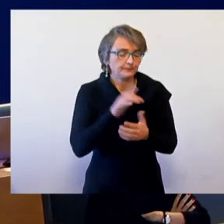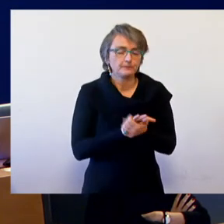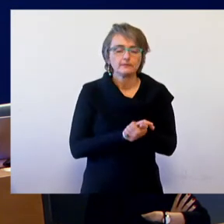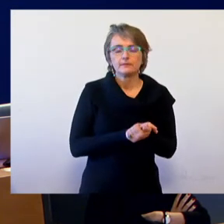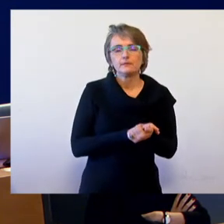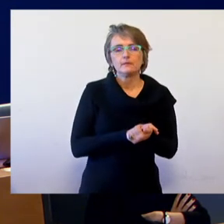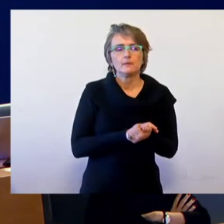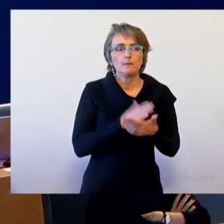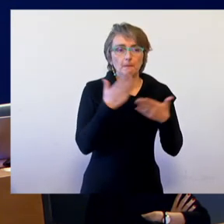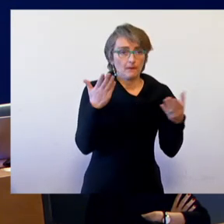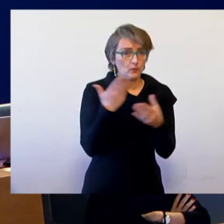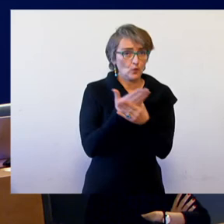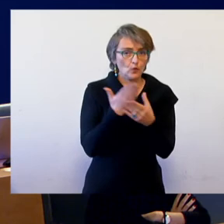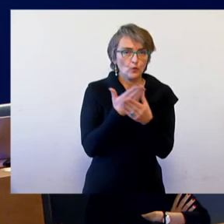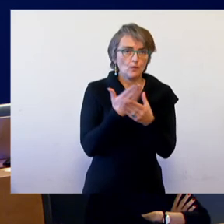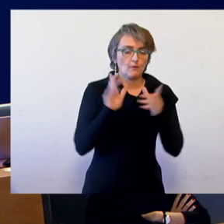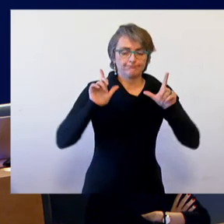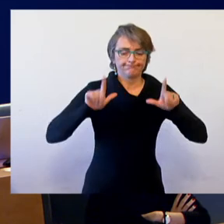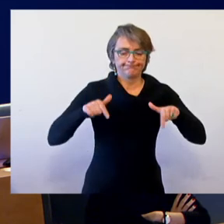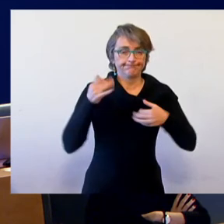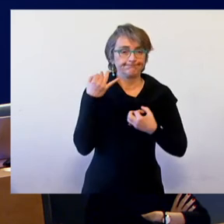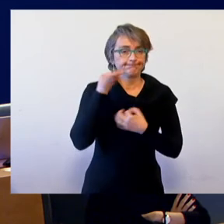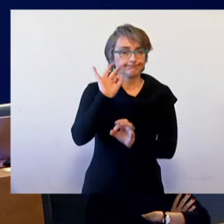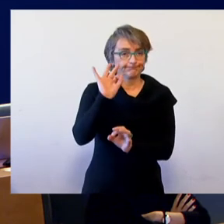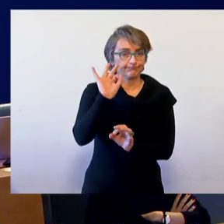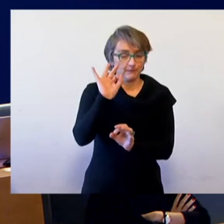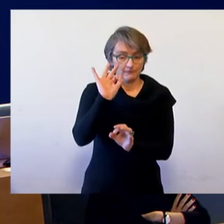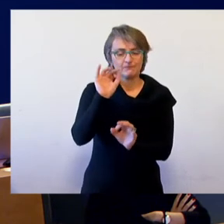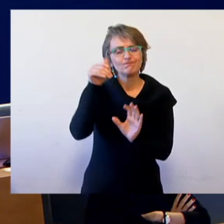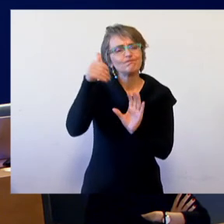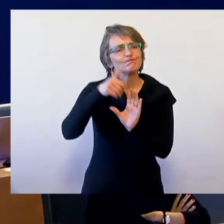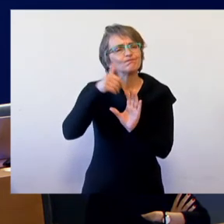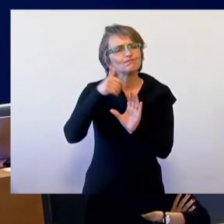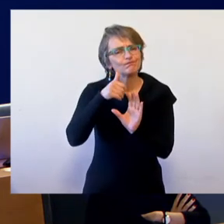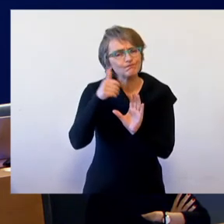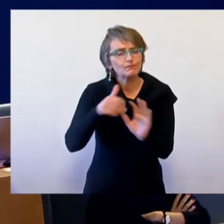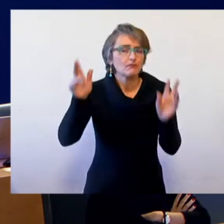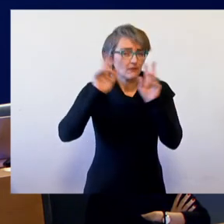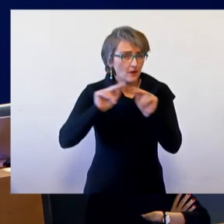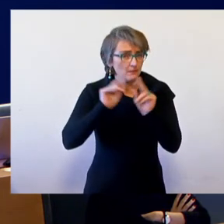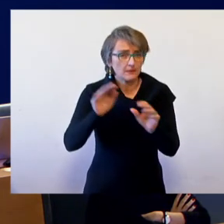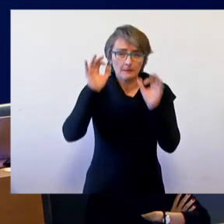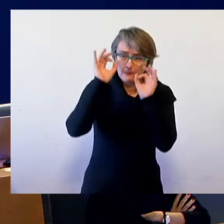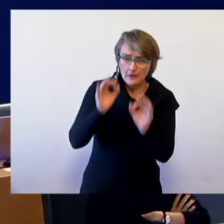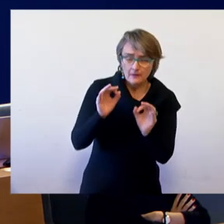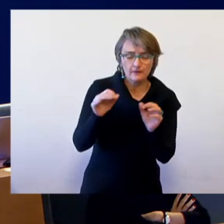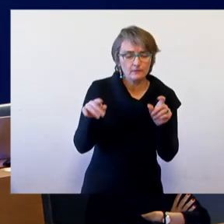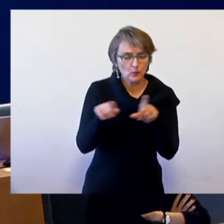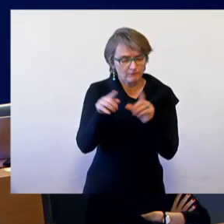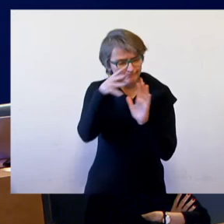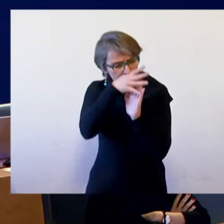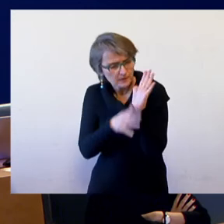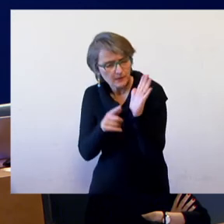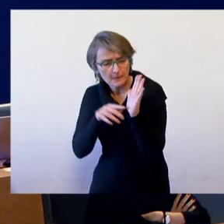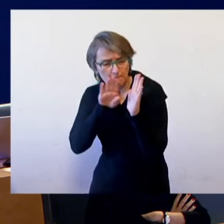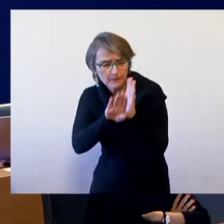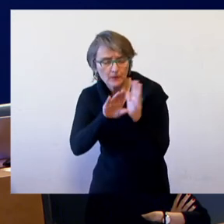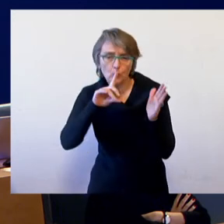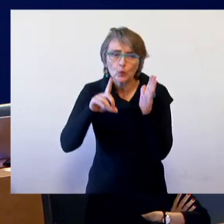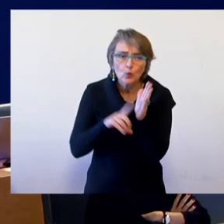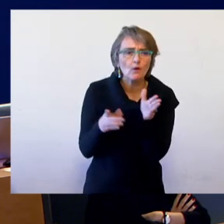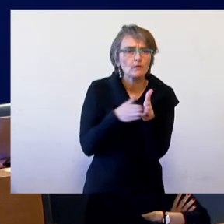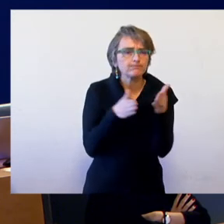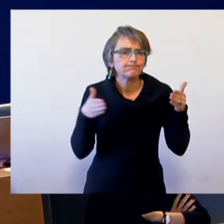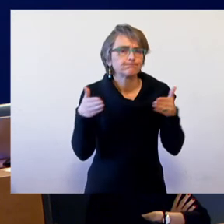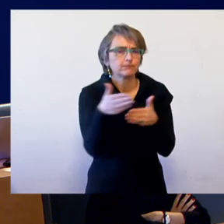nous vous présentons un document cadre qui vient préciser, approfondir les critères de dérogation à la carte scolaire et au fonctionnement de